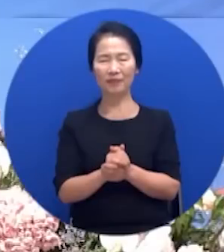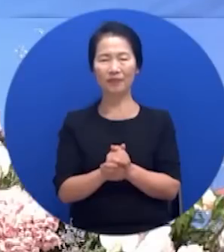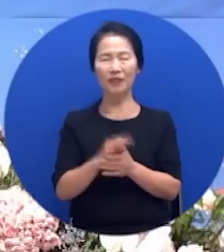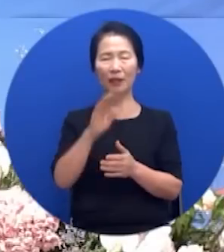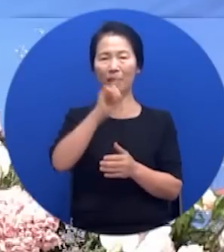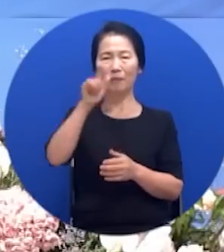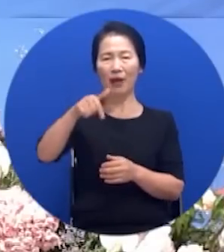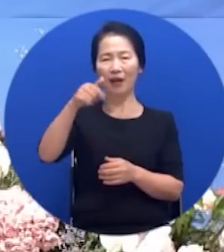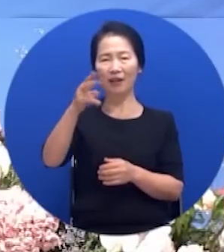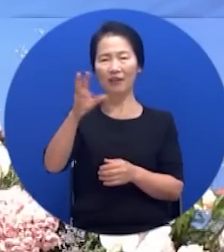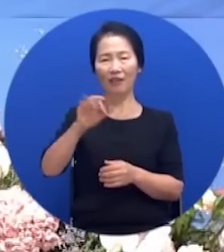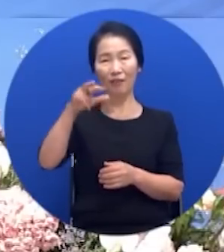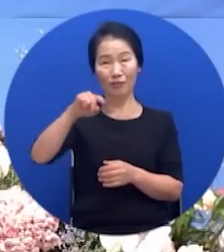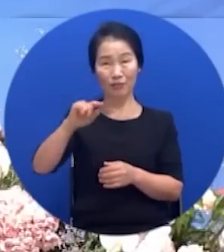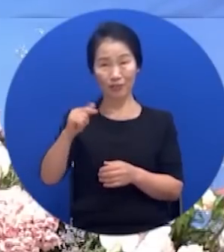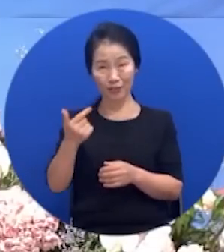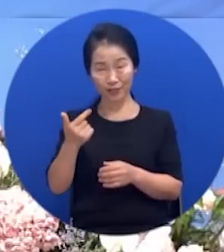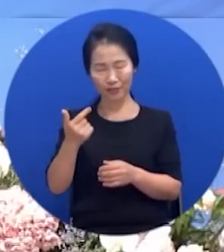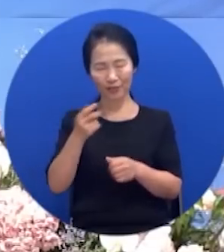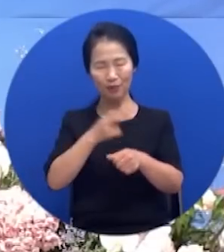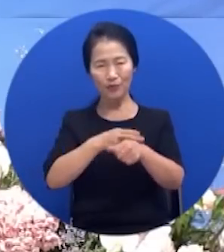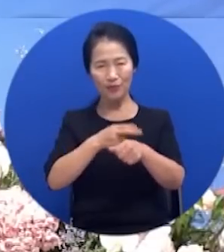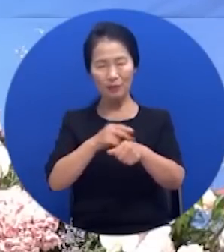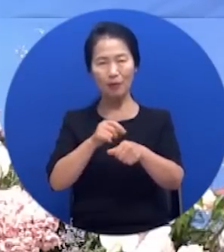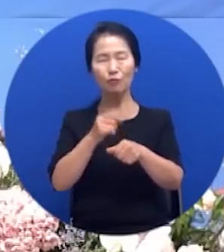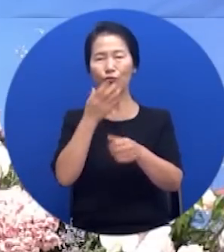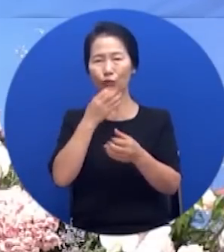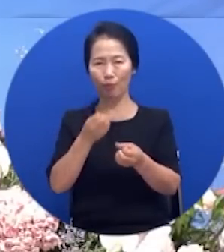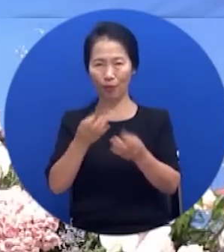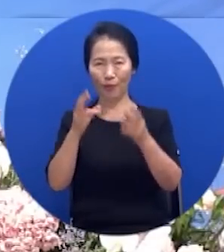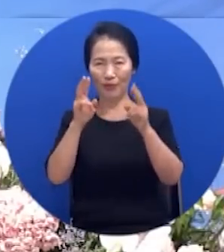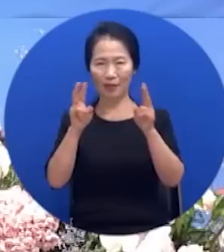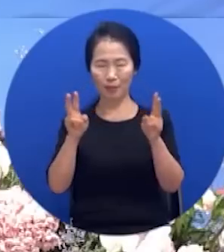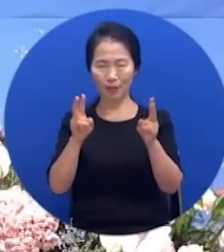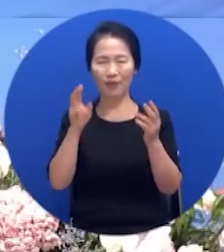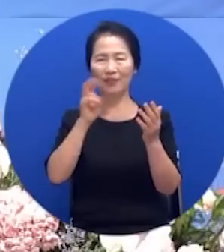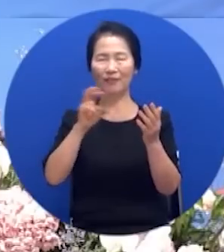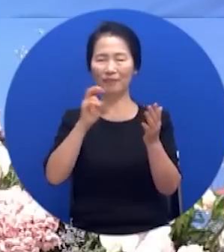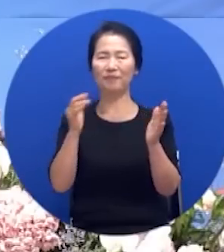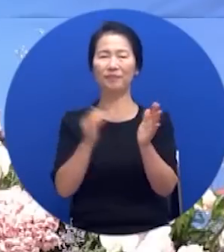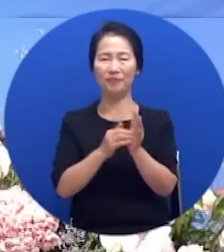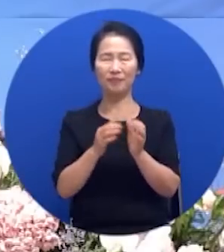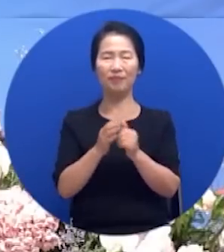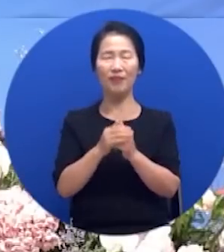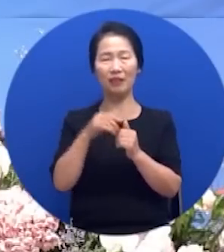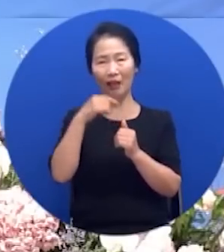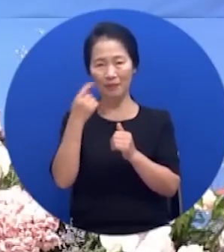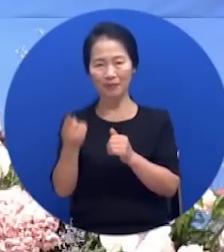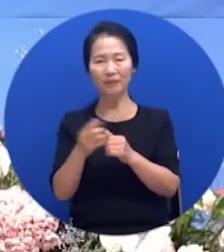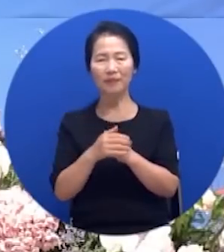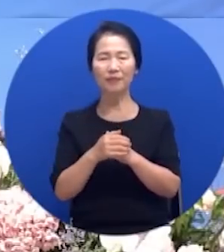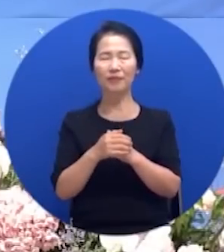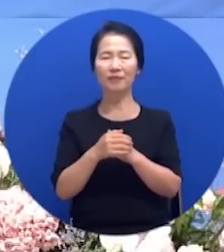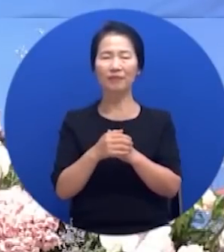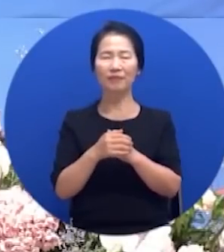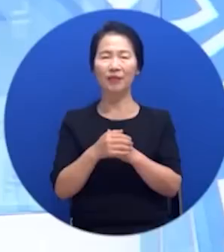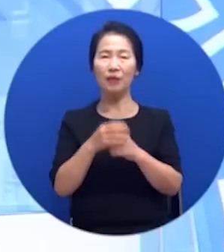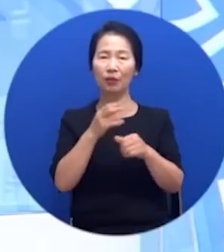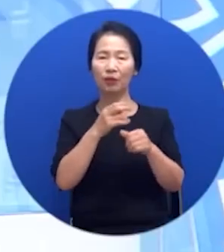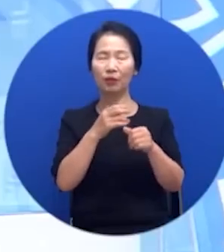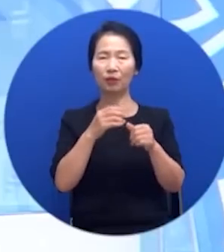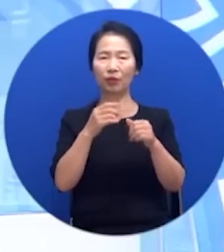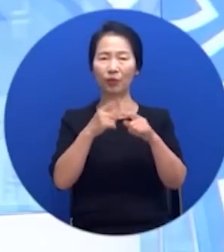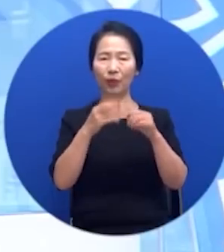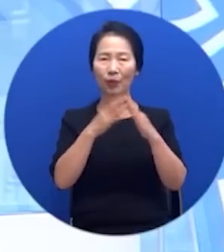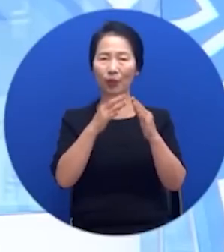박경준 교수님께서 축복하노라라는 제목으로 특송을 해주셨습니다. 다음은 교계 지도자들 몇